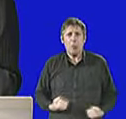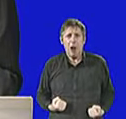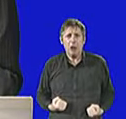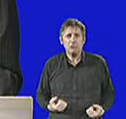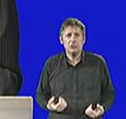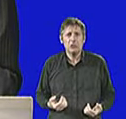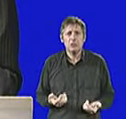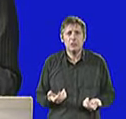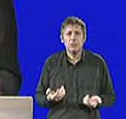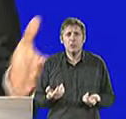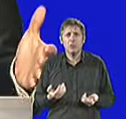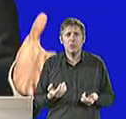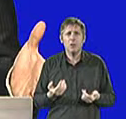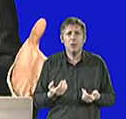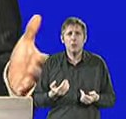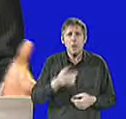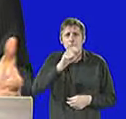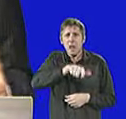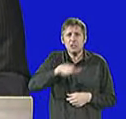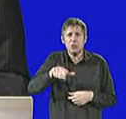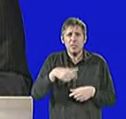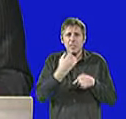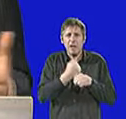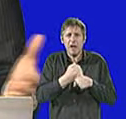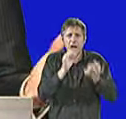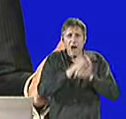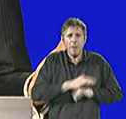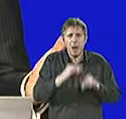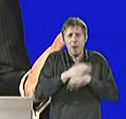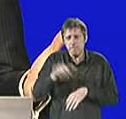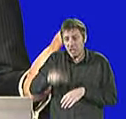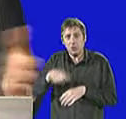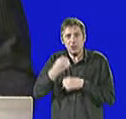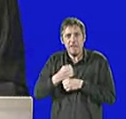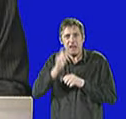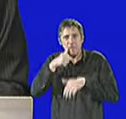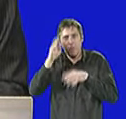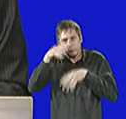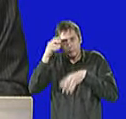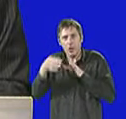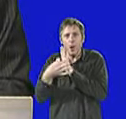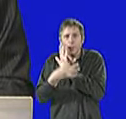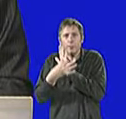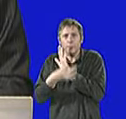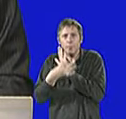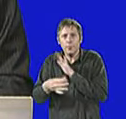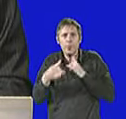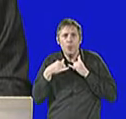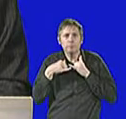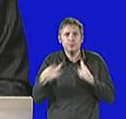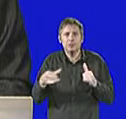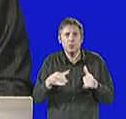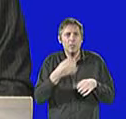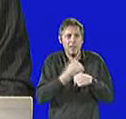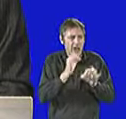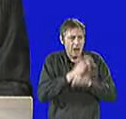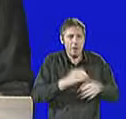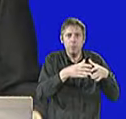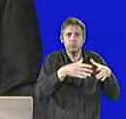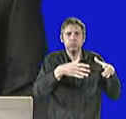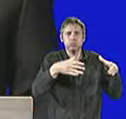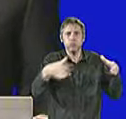lourde de ceux qui ne travaillent pas et qui sont de plus en plus nombreux, alors je le dis parce que c'est la